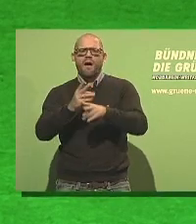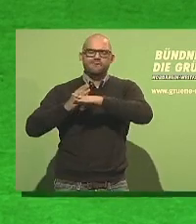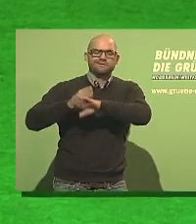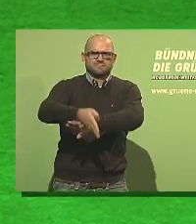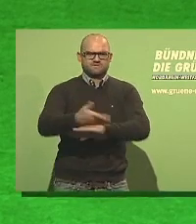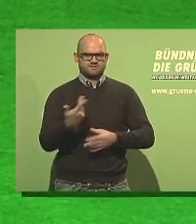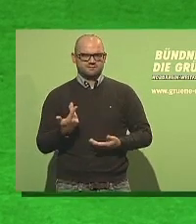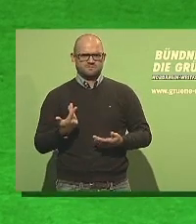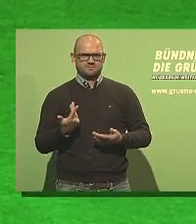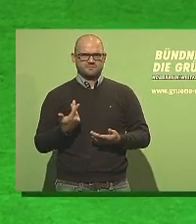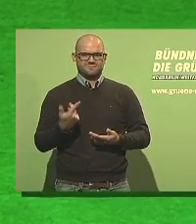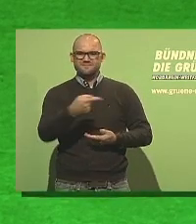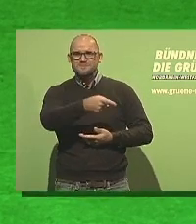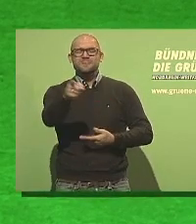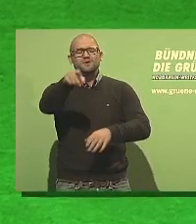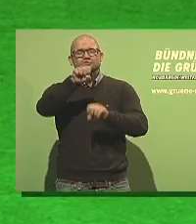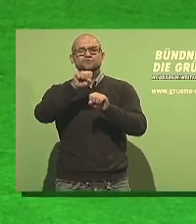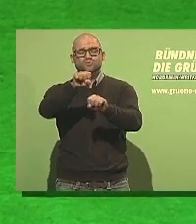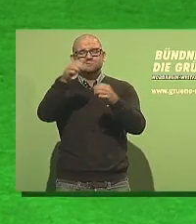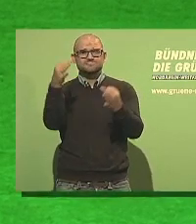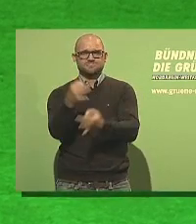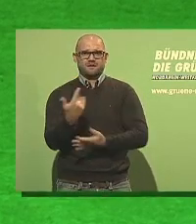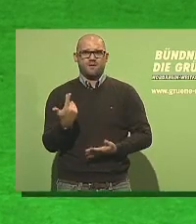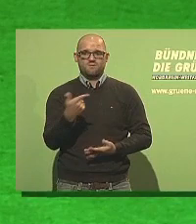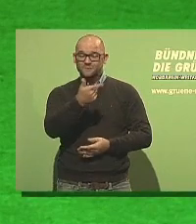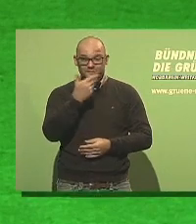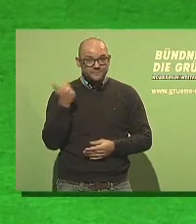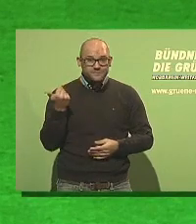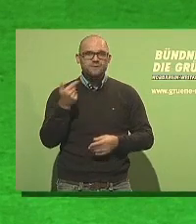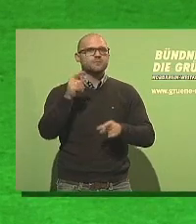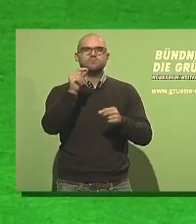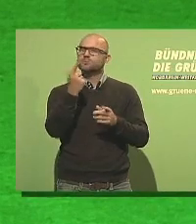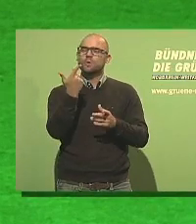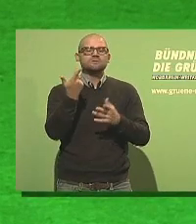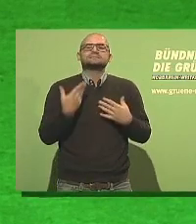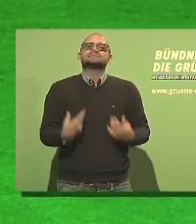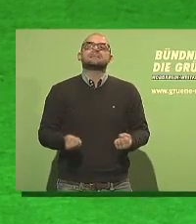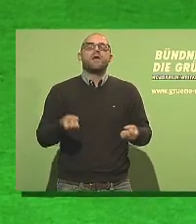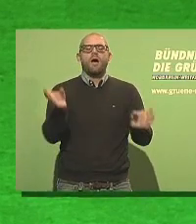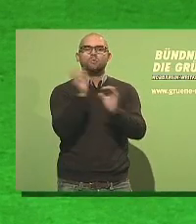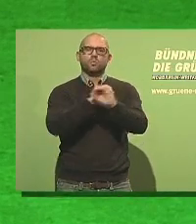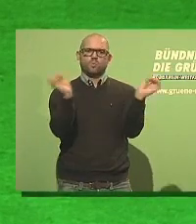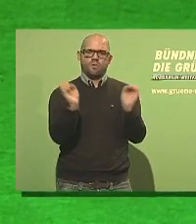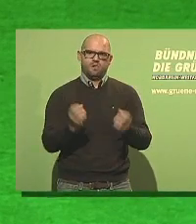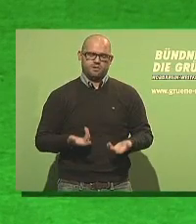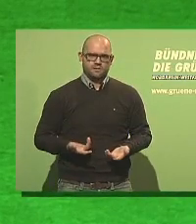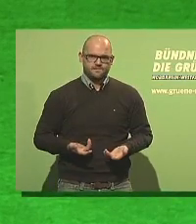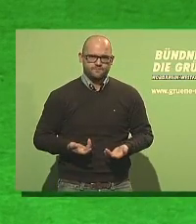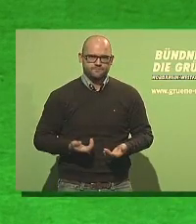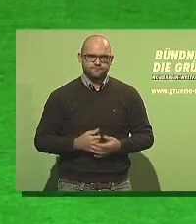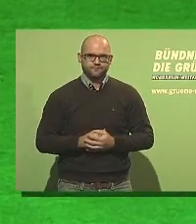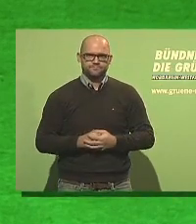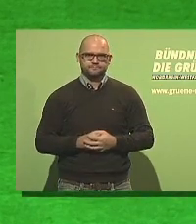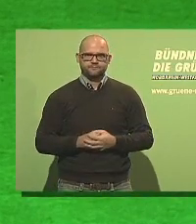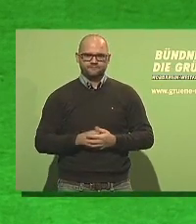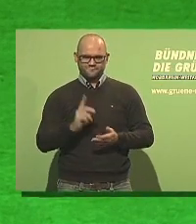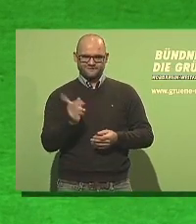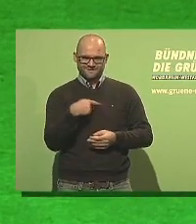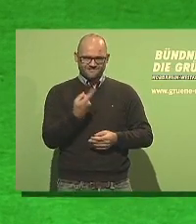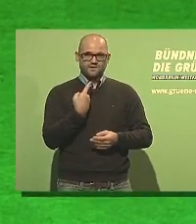deren Schutz gibt es keine innere Sicherheit und ohne deren Gewährleistung wird Sicherheit bedeutungslos.